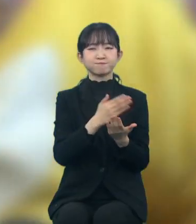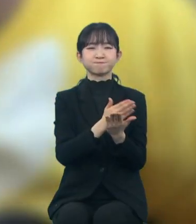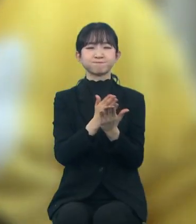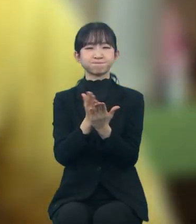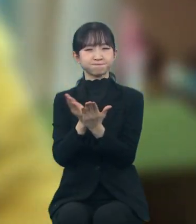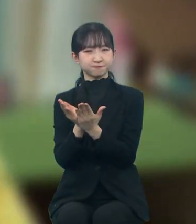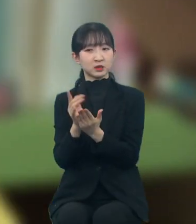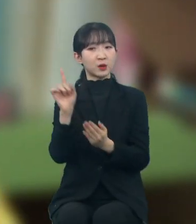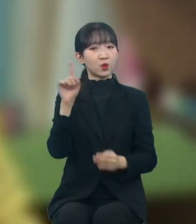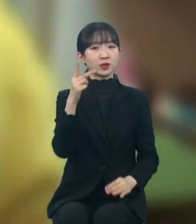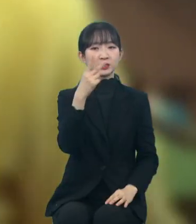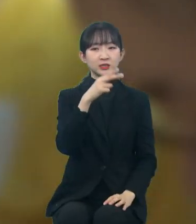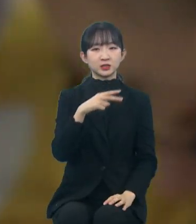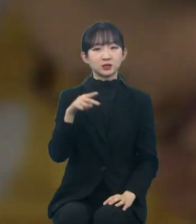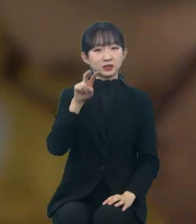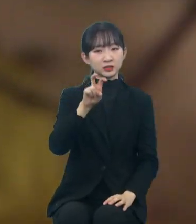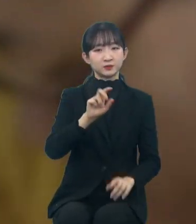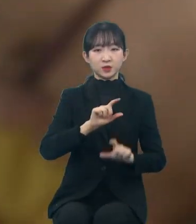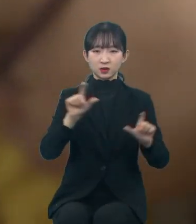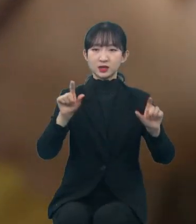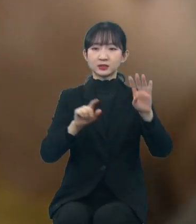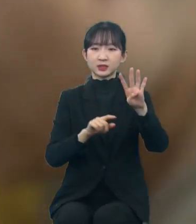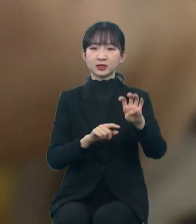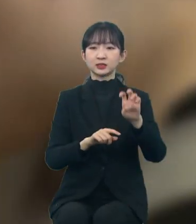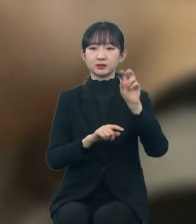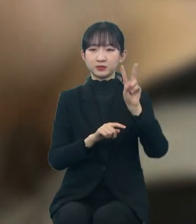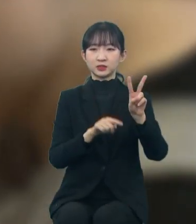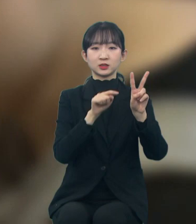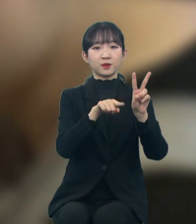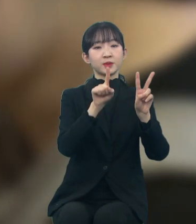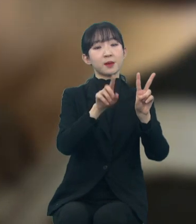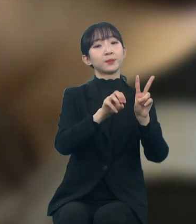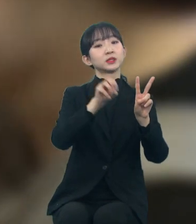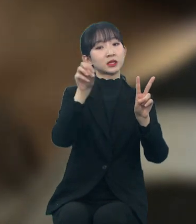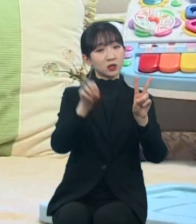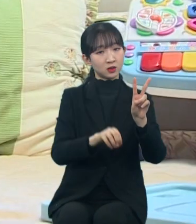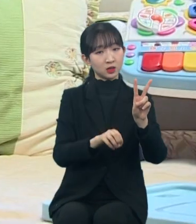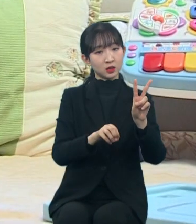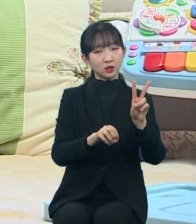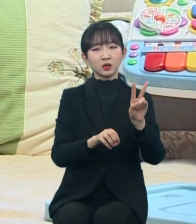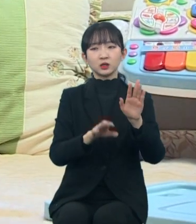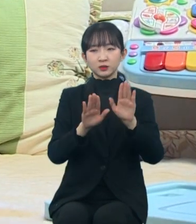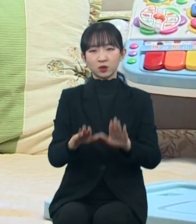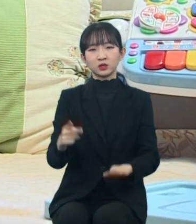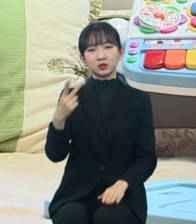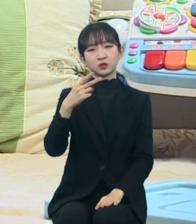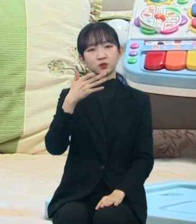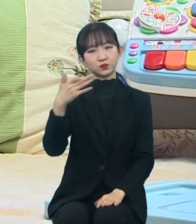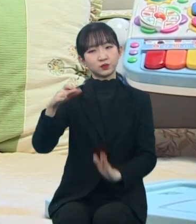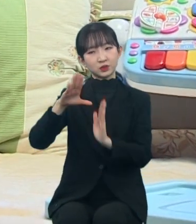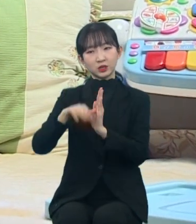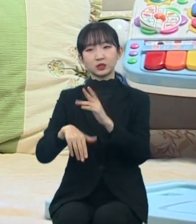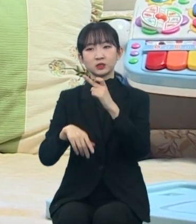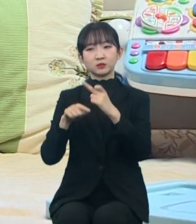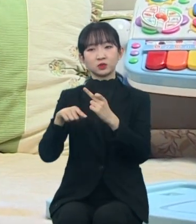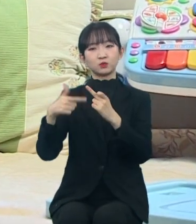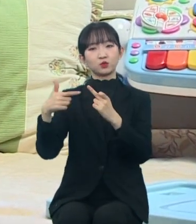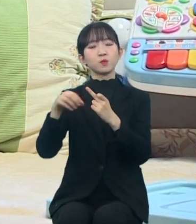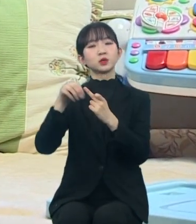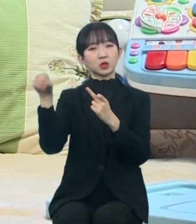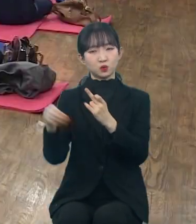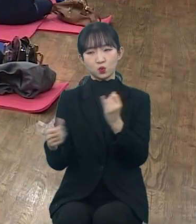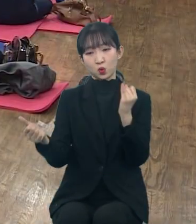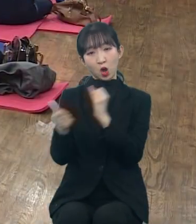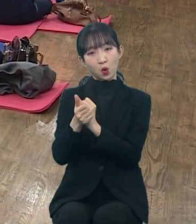먼저 2000년 42.1%였던 20대 기혼 여성 비율은 2019년에 12.6%로 뚝